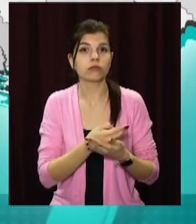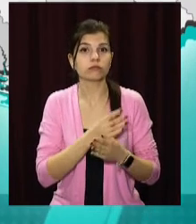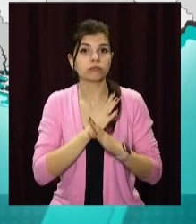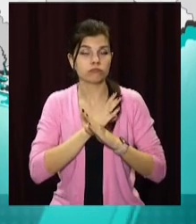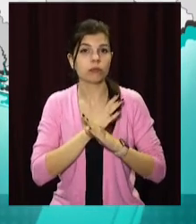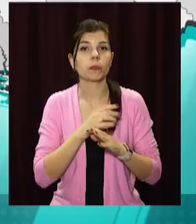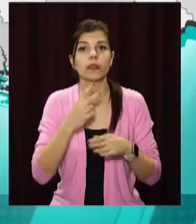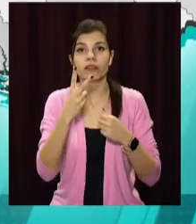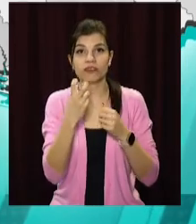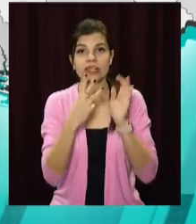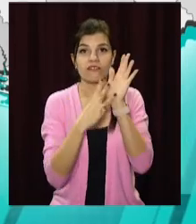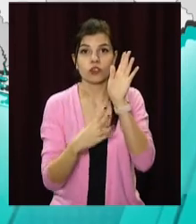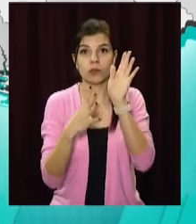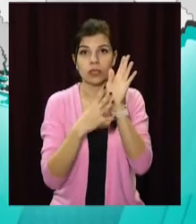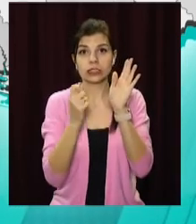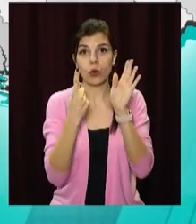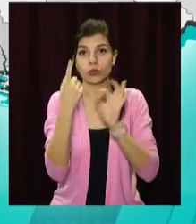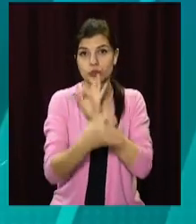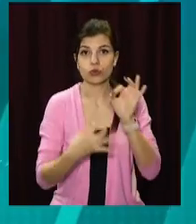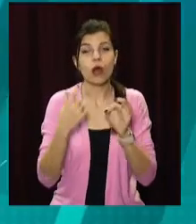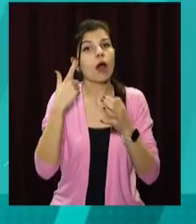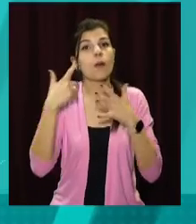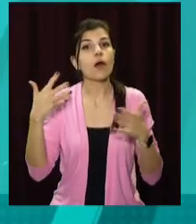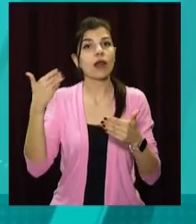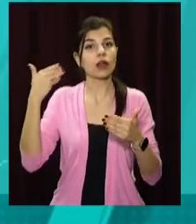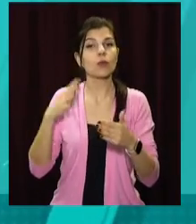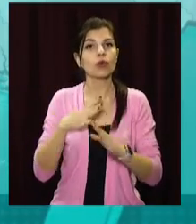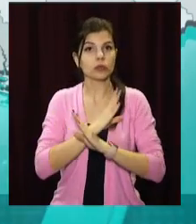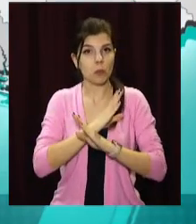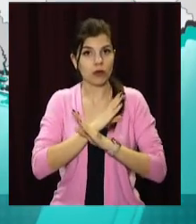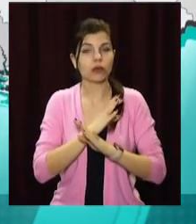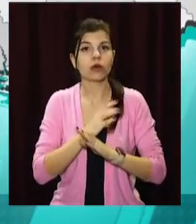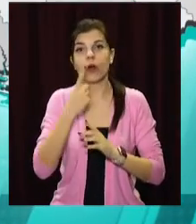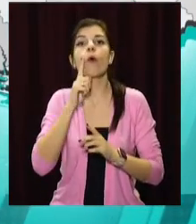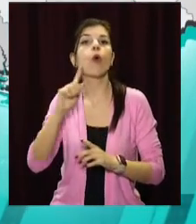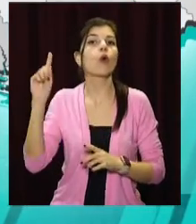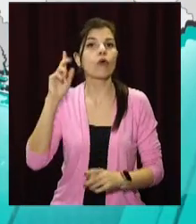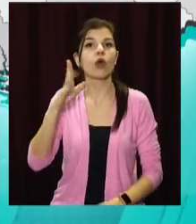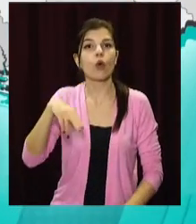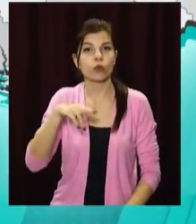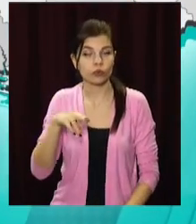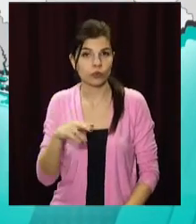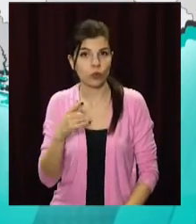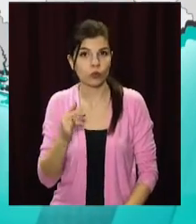від ковіду – 289. До цього найбільший показник смертей нотували торік у грудні.